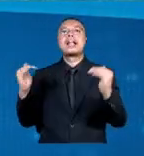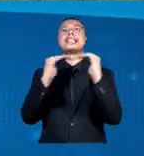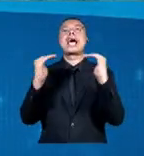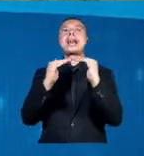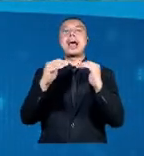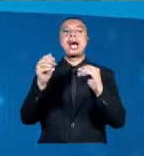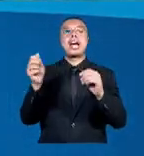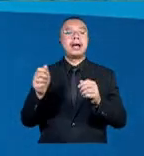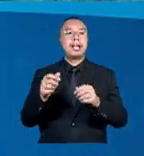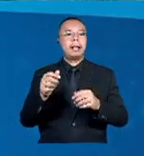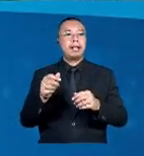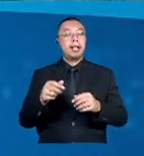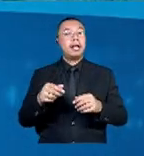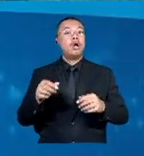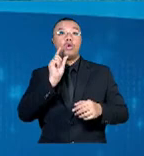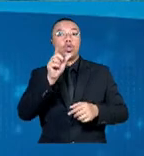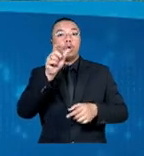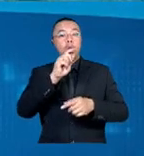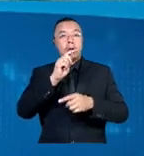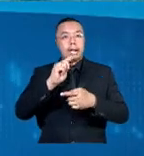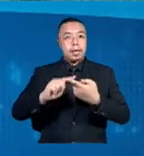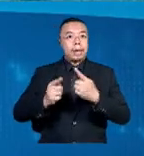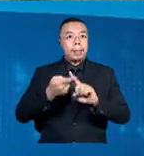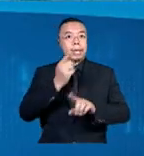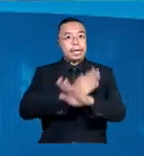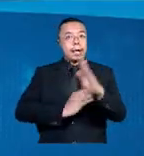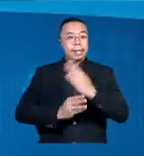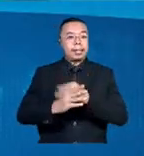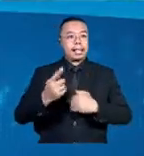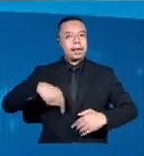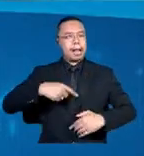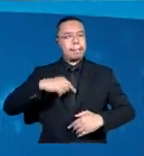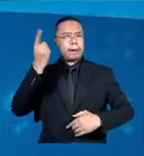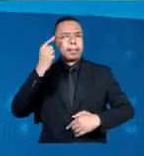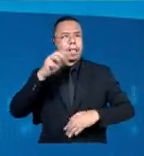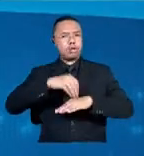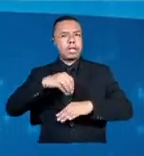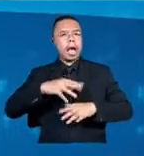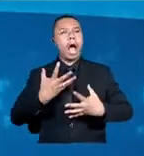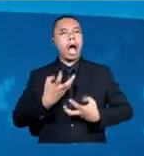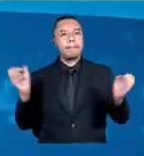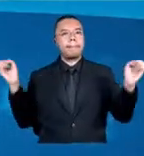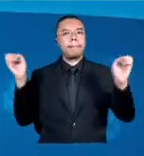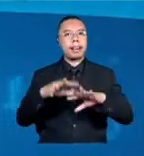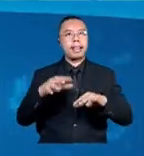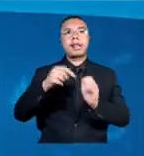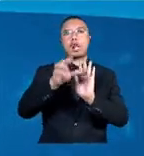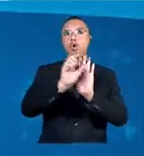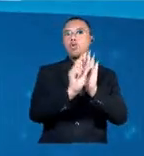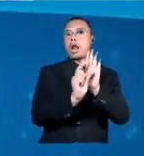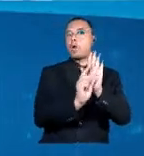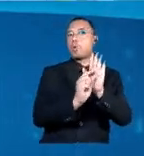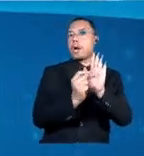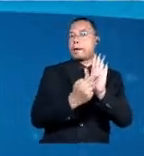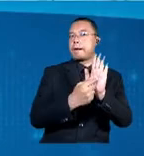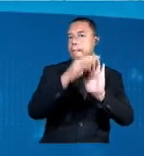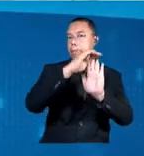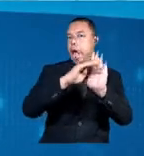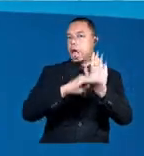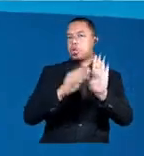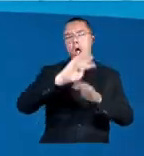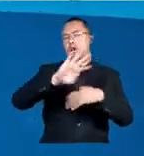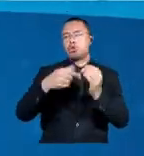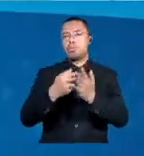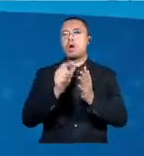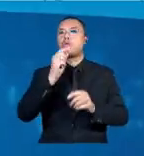atlet disabilitas. Jadi kami pemerintah pusat berharap implementasi dari undang-undang tersebut dan peraturan